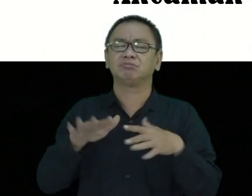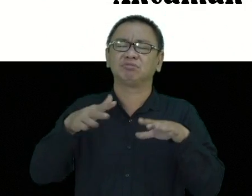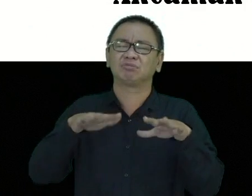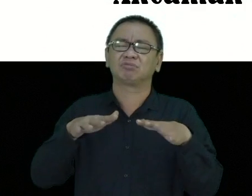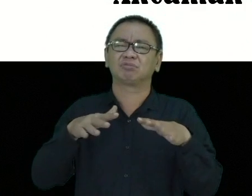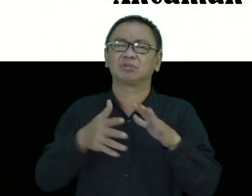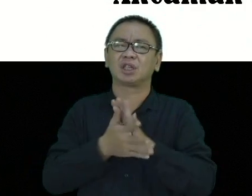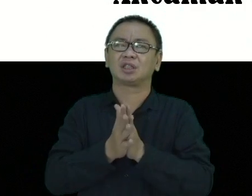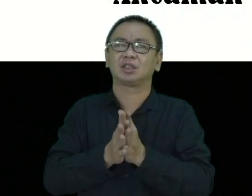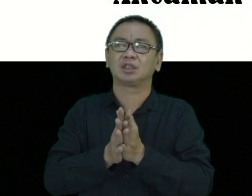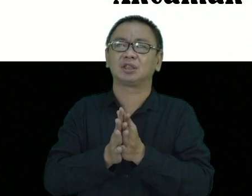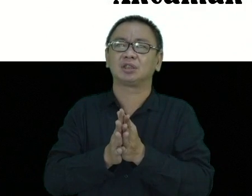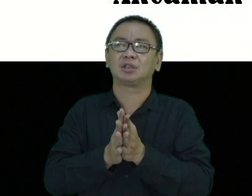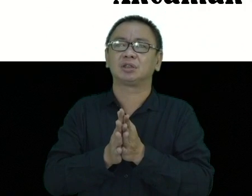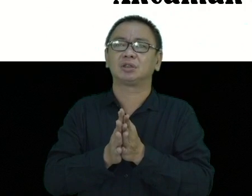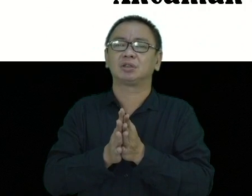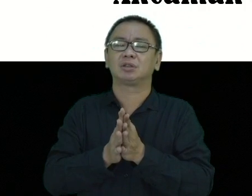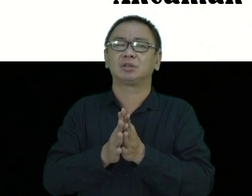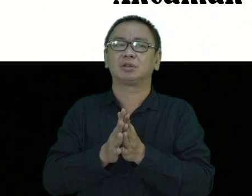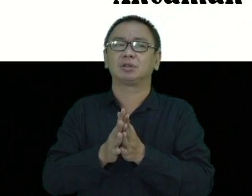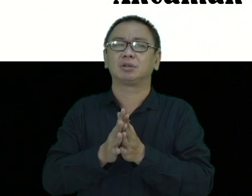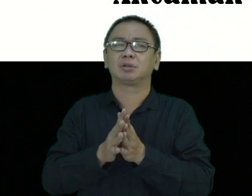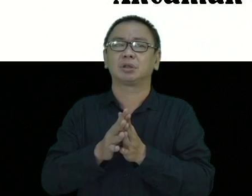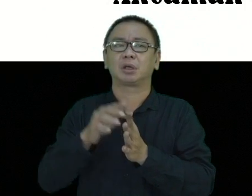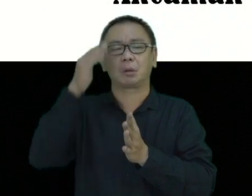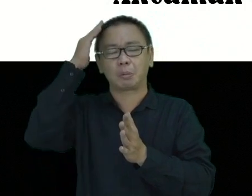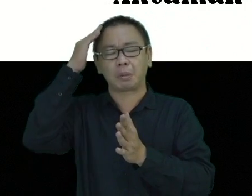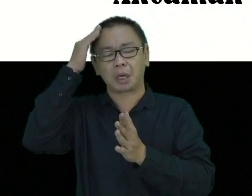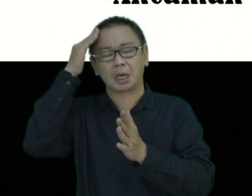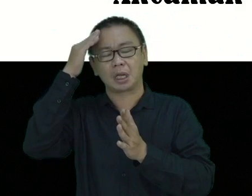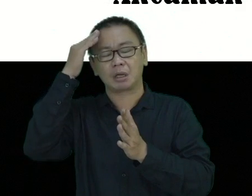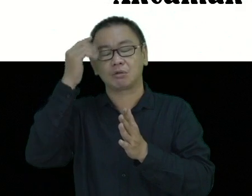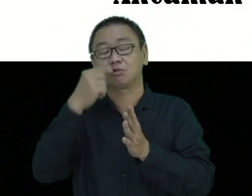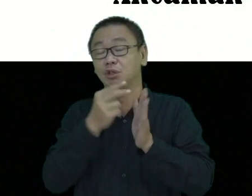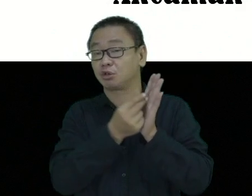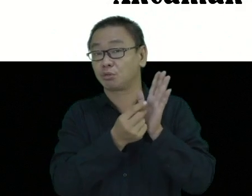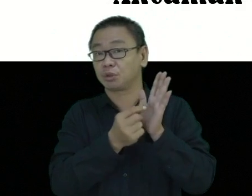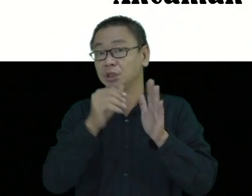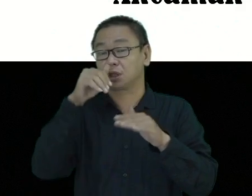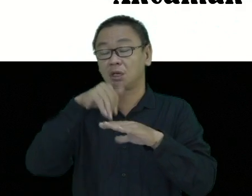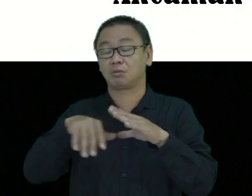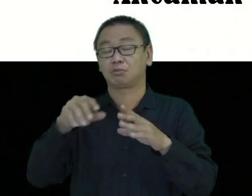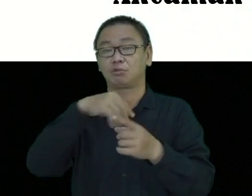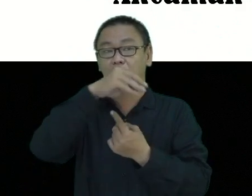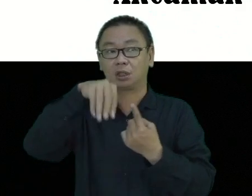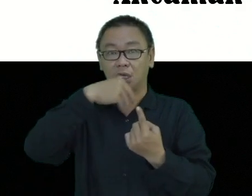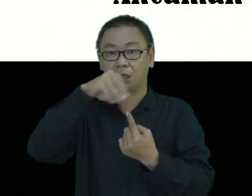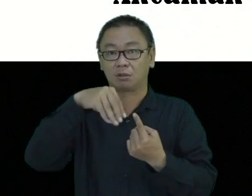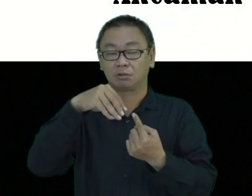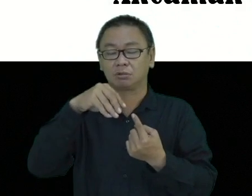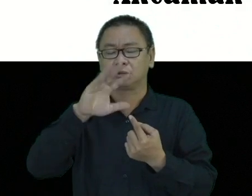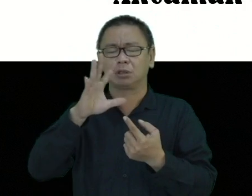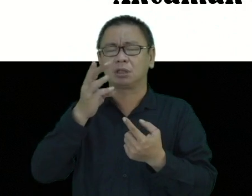menjadi tulang punggung di dalam ekonomi. Tidak sedikit juga orang kehilangan pekerjaan.